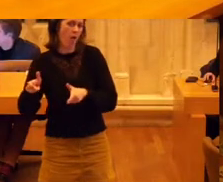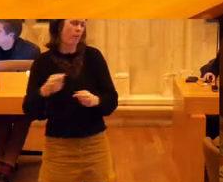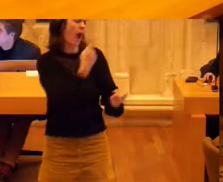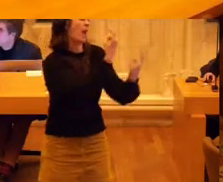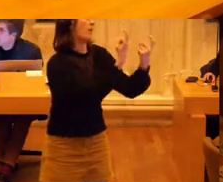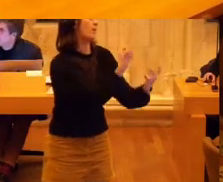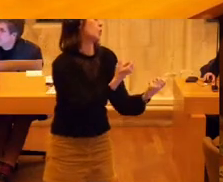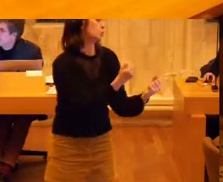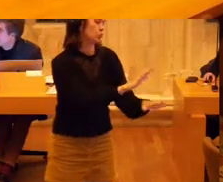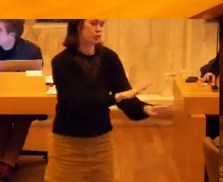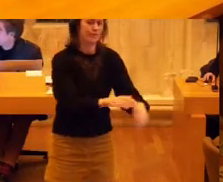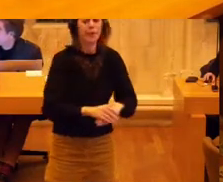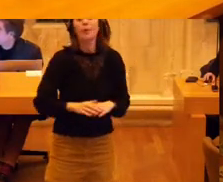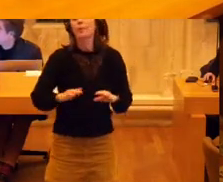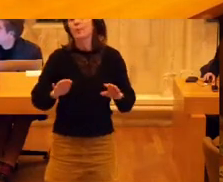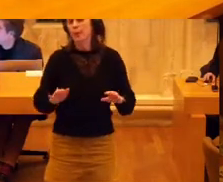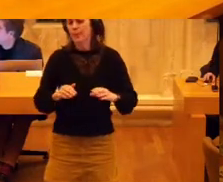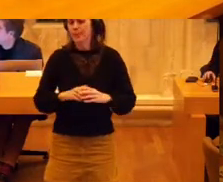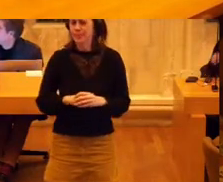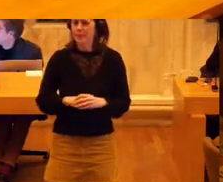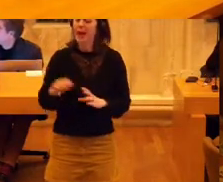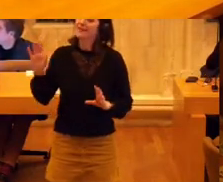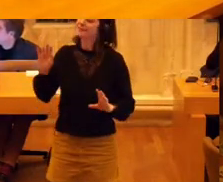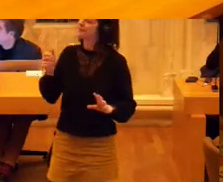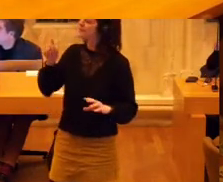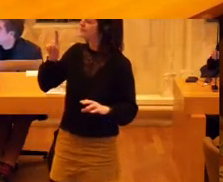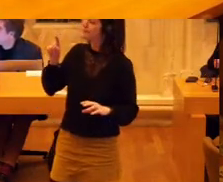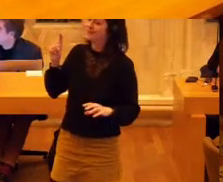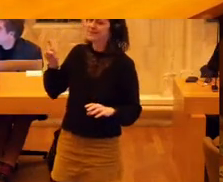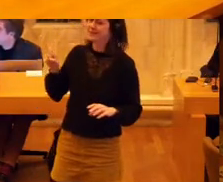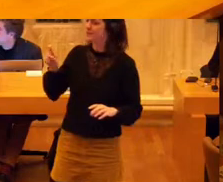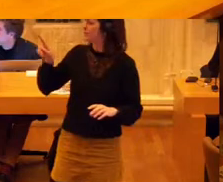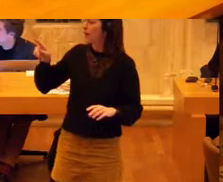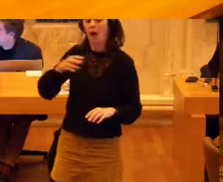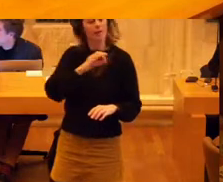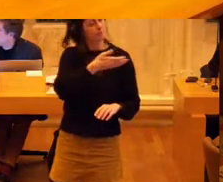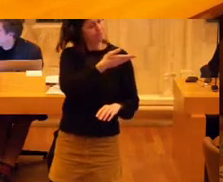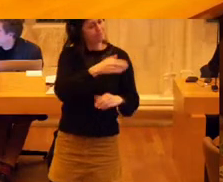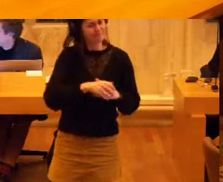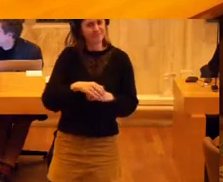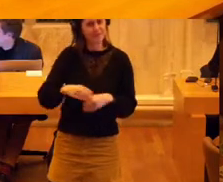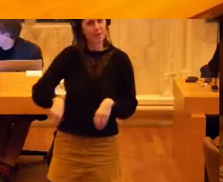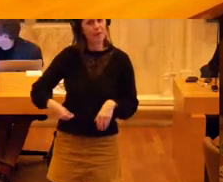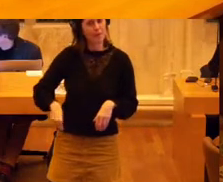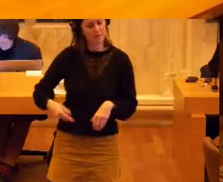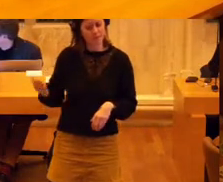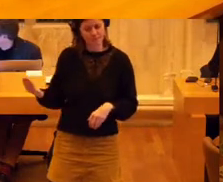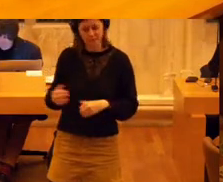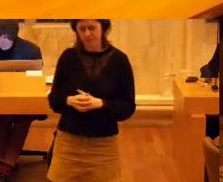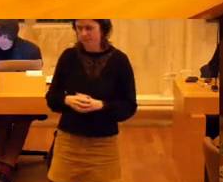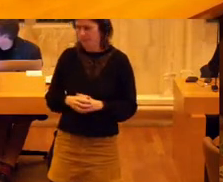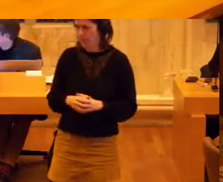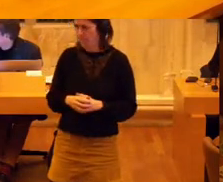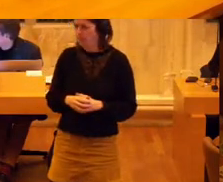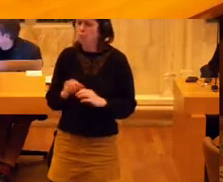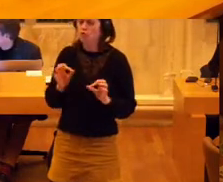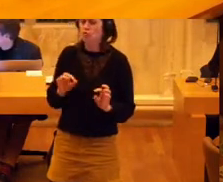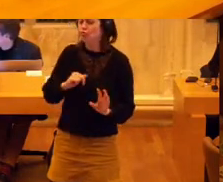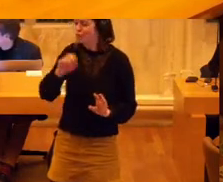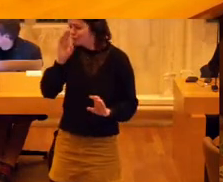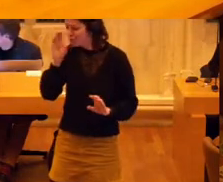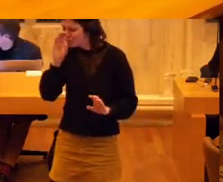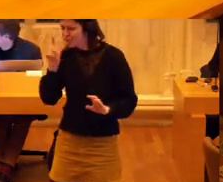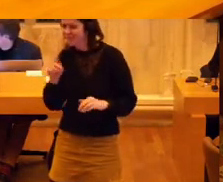Alors, donc on en... Ah, s'il y a une question. Oui, rue de l'Orphelin. C'est plus une curiosité en